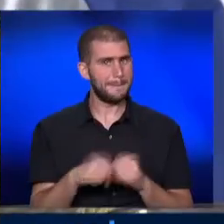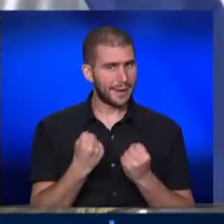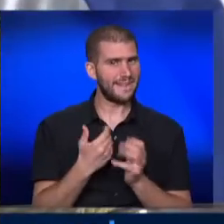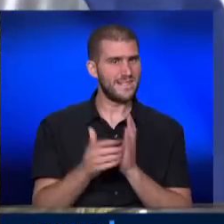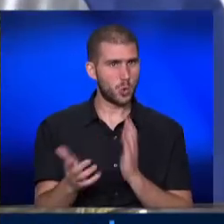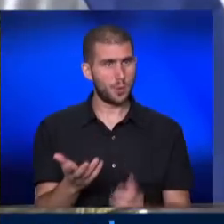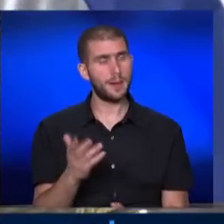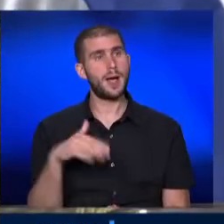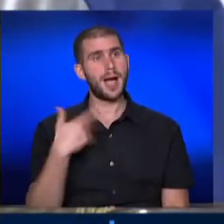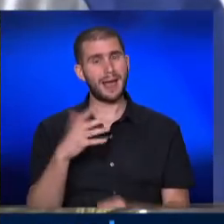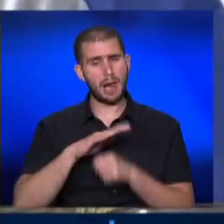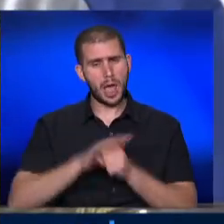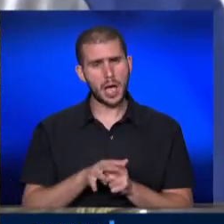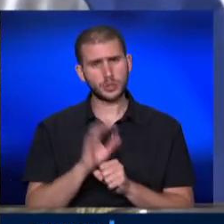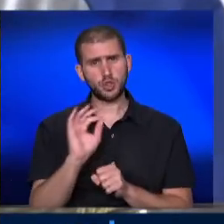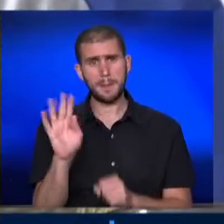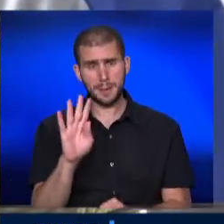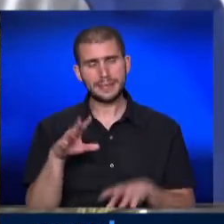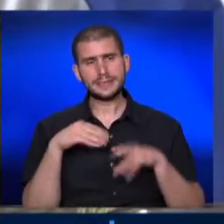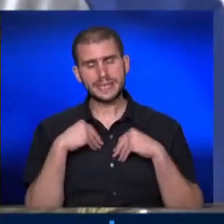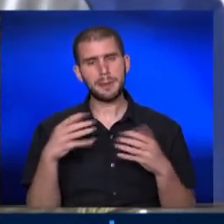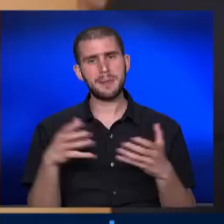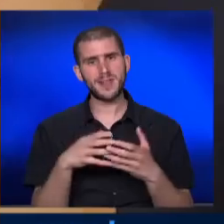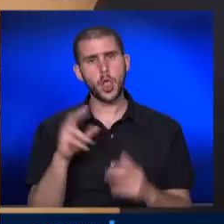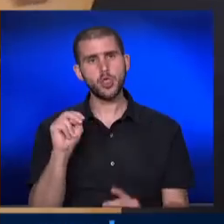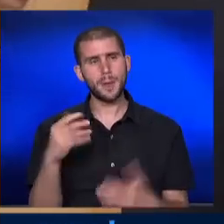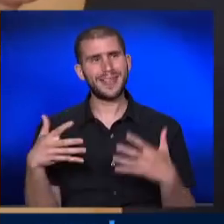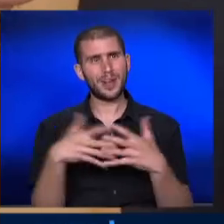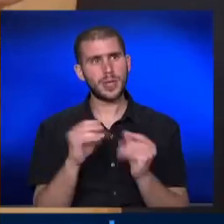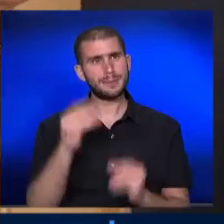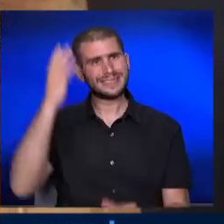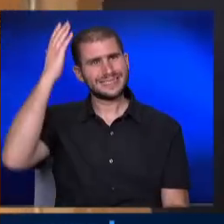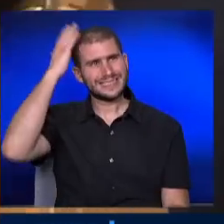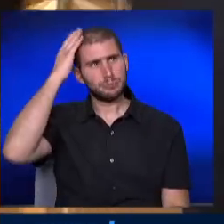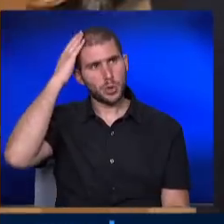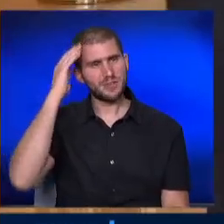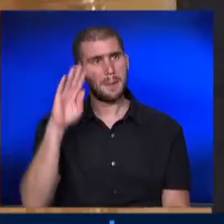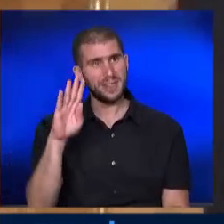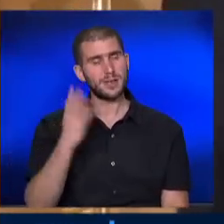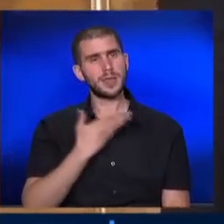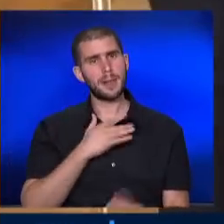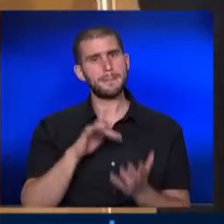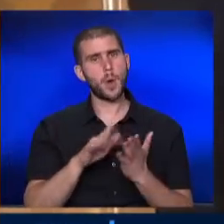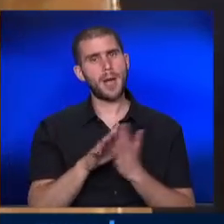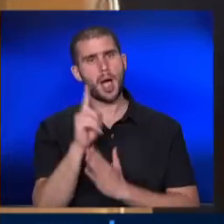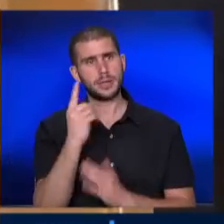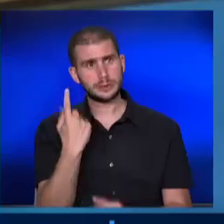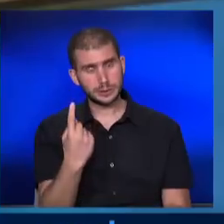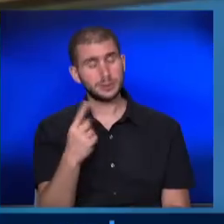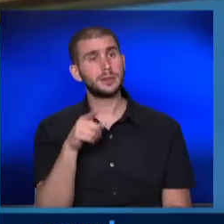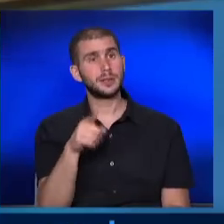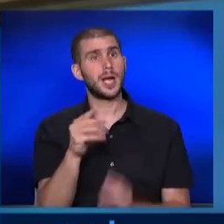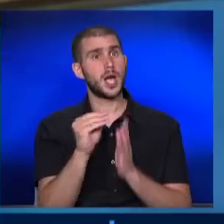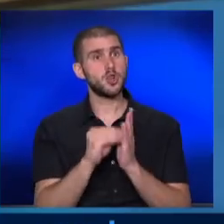וויתורים. אחרי לחצים מצד נתניהו, הסכימה מפלגת נועם לאיחוד עם סמוטריץ' ובן גביר ותקבל את המקום ה-11. וכך